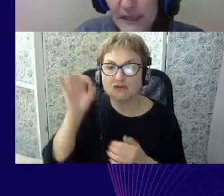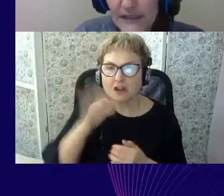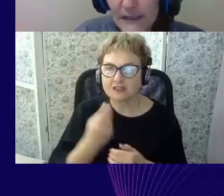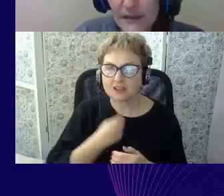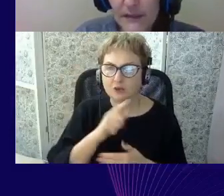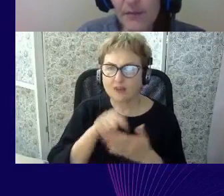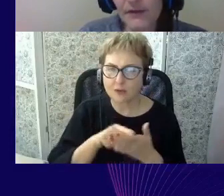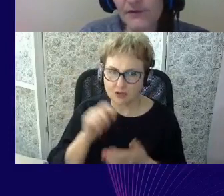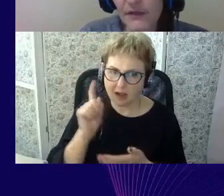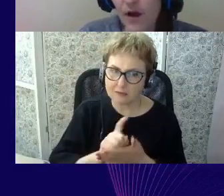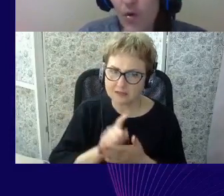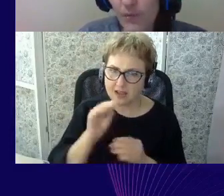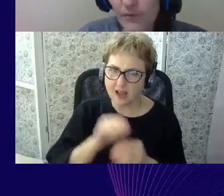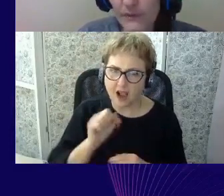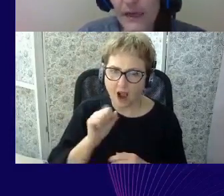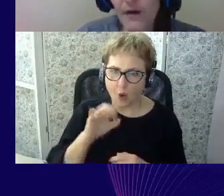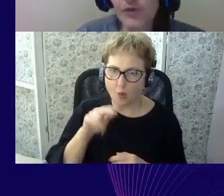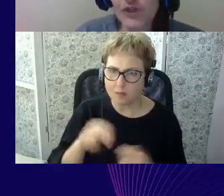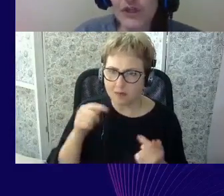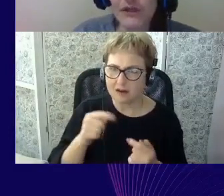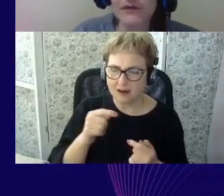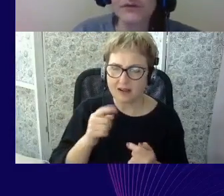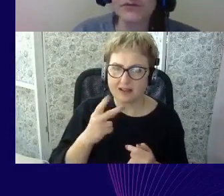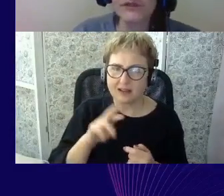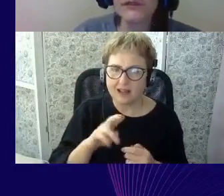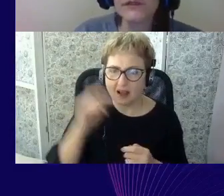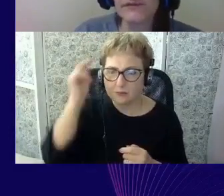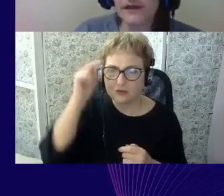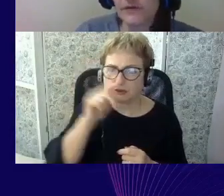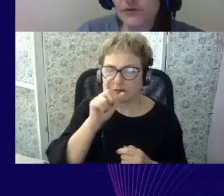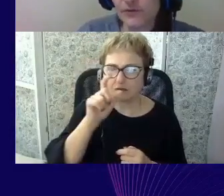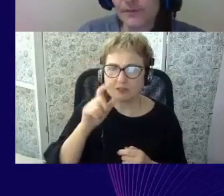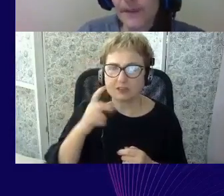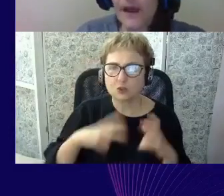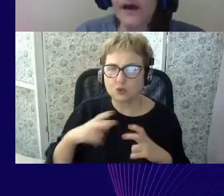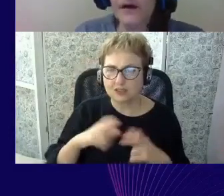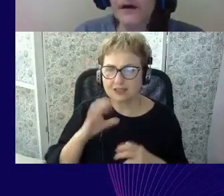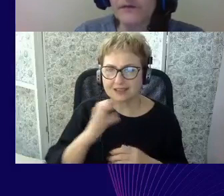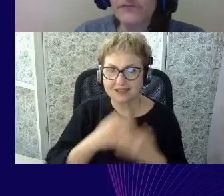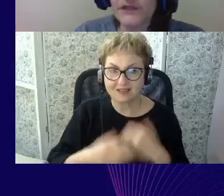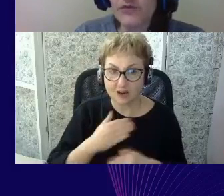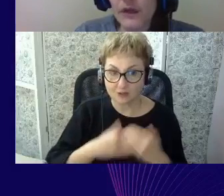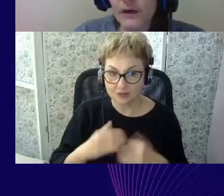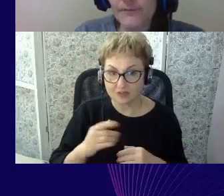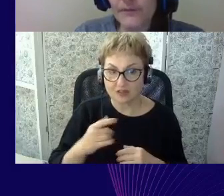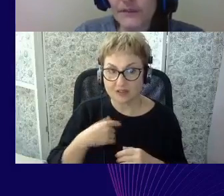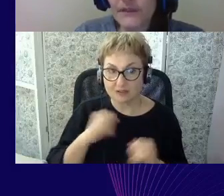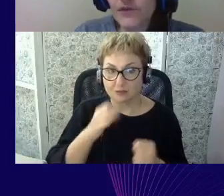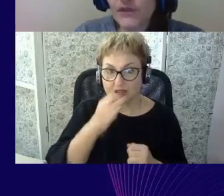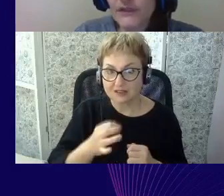а обязательно ли разрабатывать АОП для обучения студента с инвалидностью? Скажу